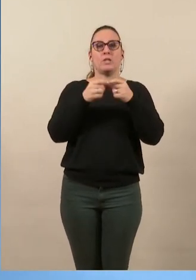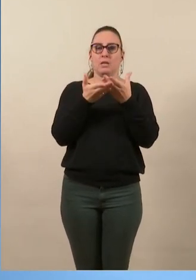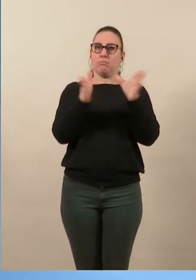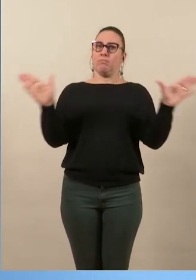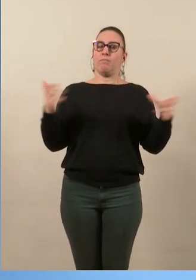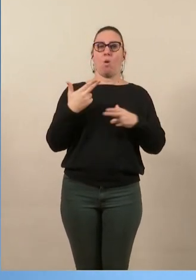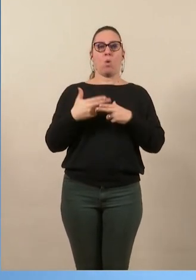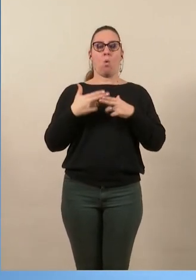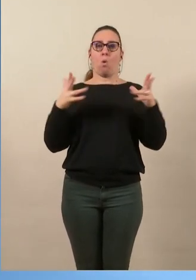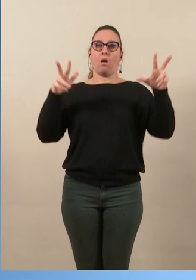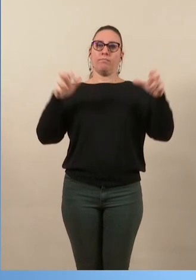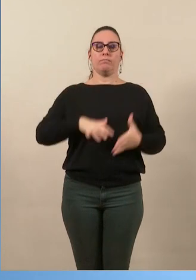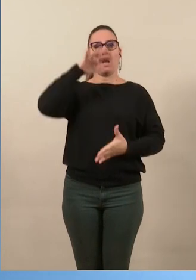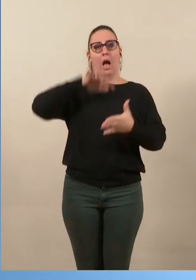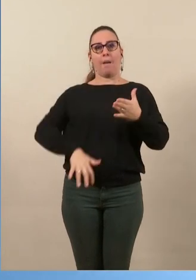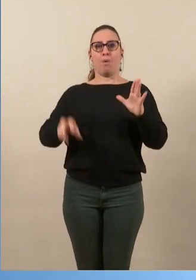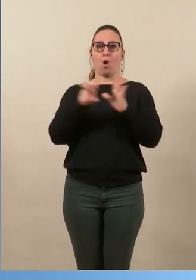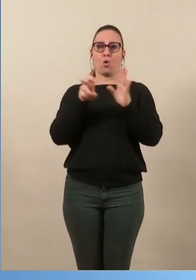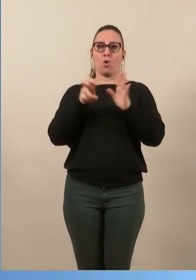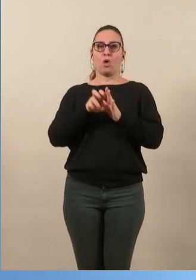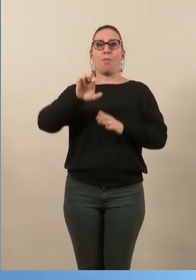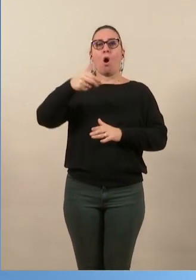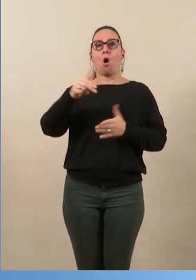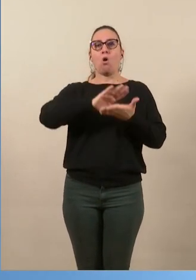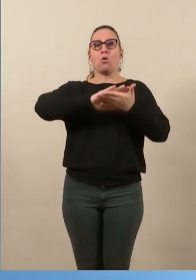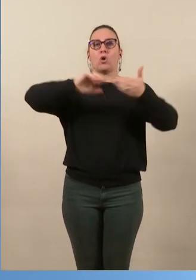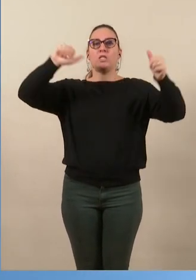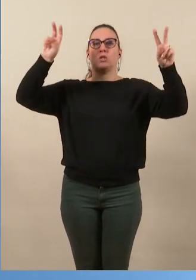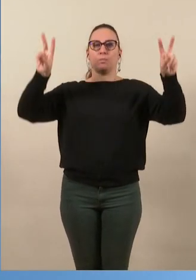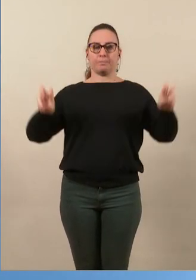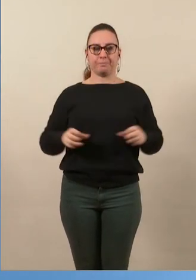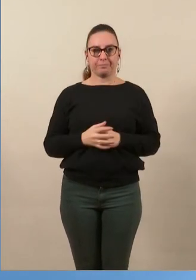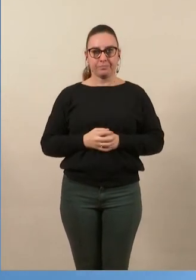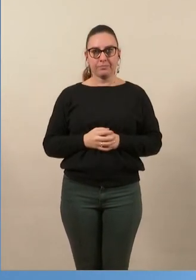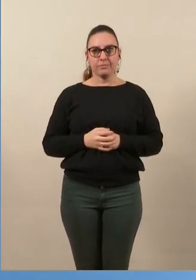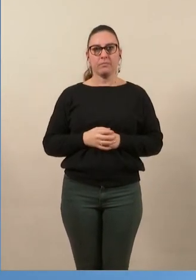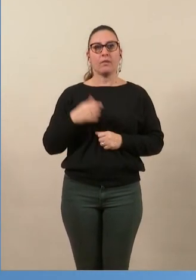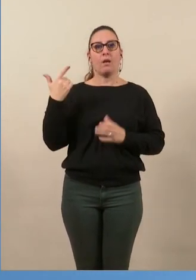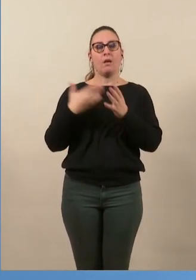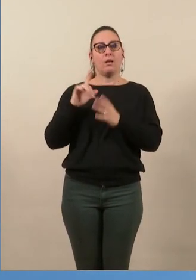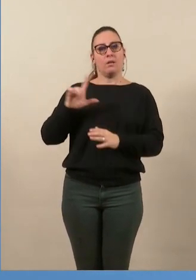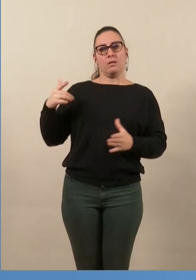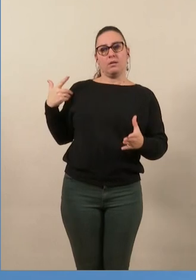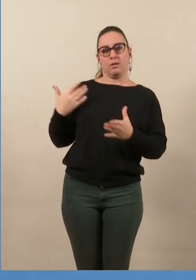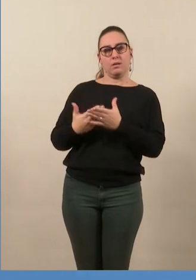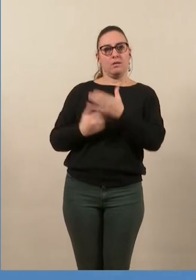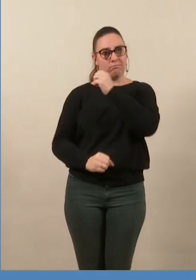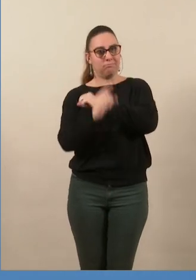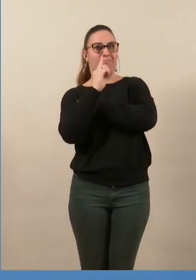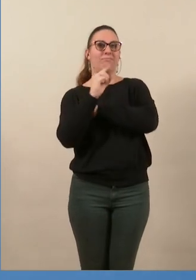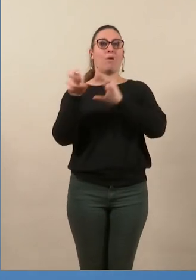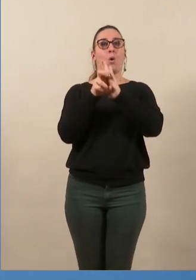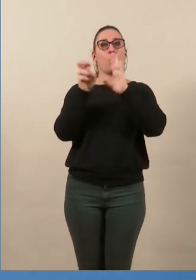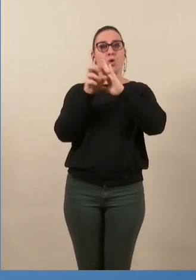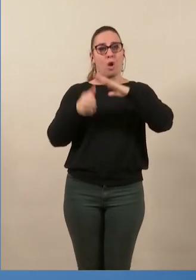nom de rapport Grenoble en transition en 2022 à l'occasion de l'Année grenobble capitale